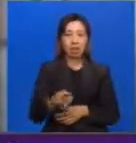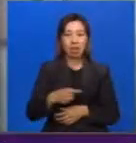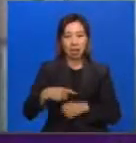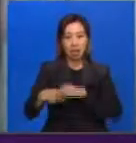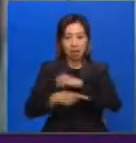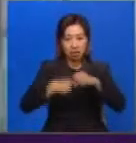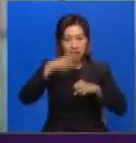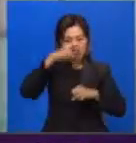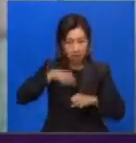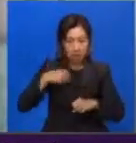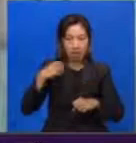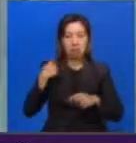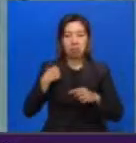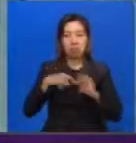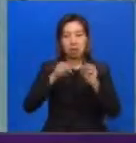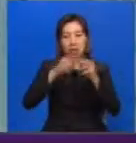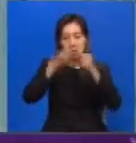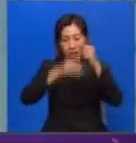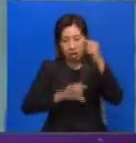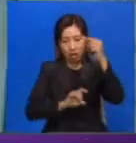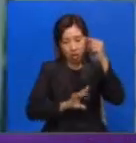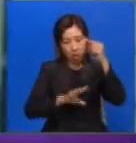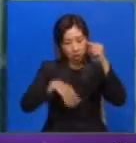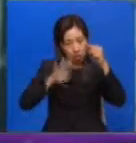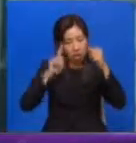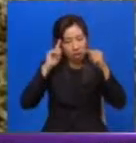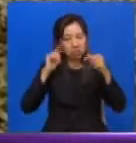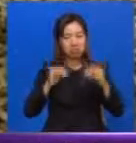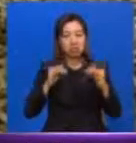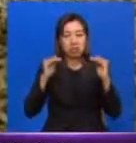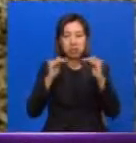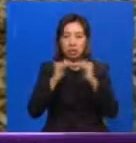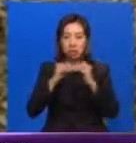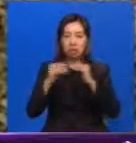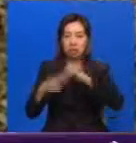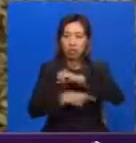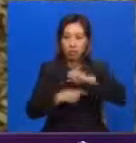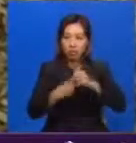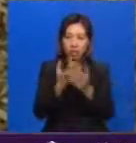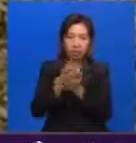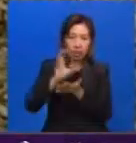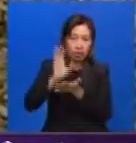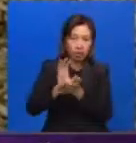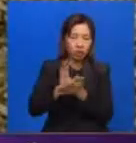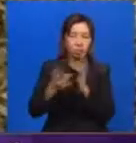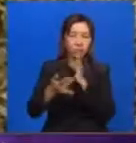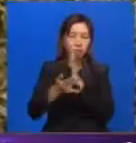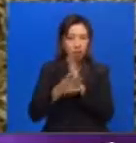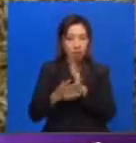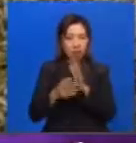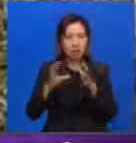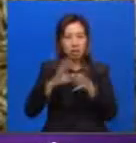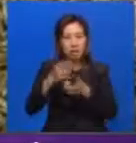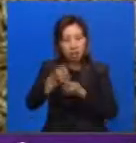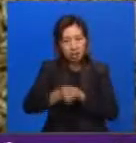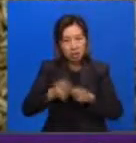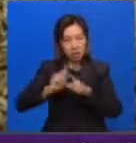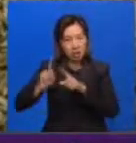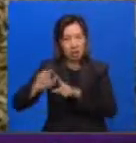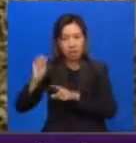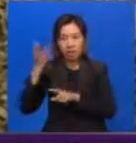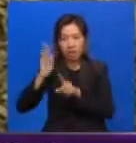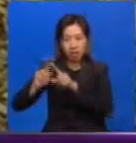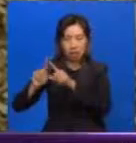ครอบคลุมทุกประเด็นทั้งสิทธิแหล่งเงินทุนการตั้งกองทุนเทคนิควิชาการเกษตรและสวัสดิการชาวนาทุกด้าน